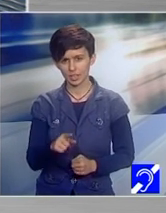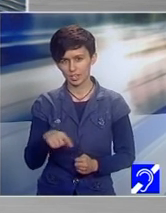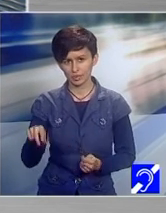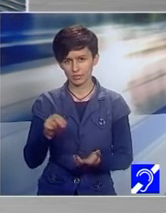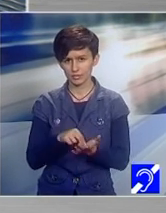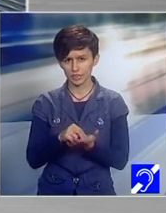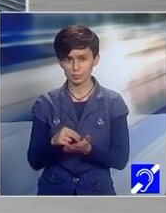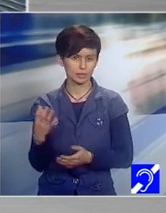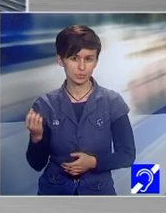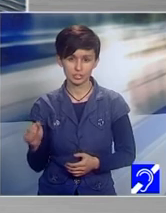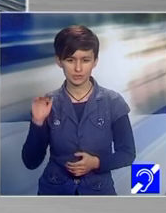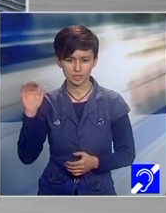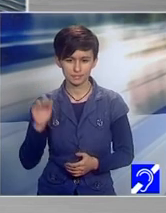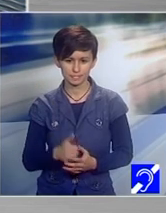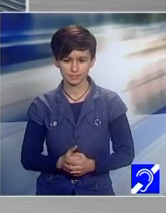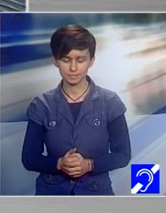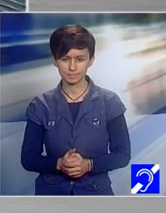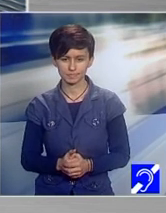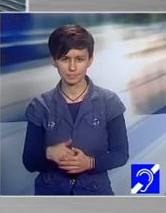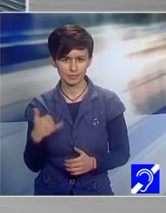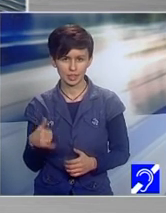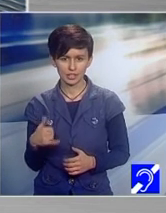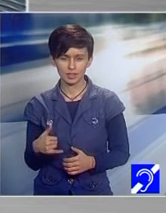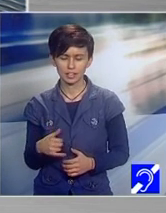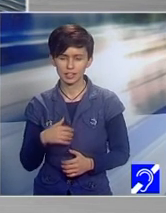vedere. Ați atins? Astăzi a fost pe la mine